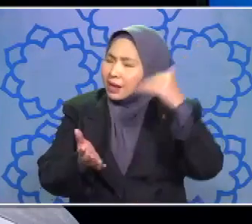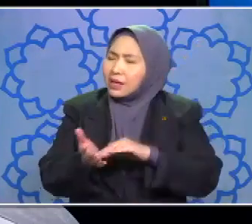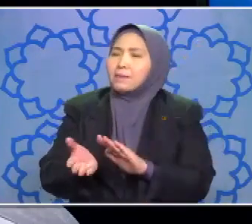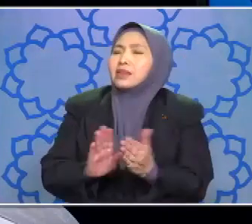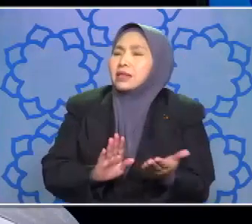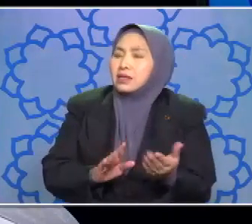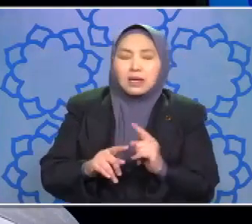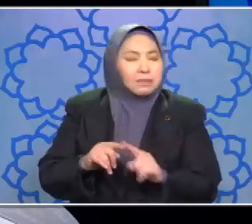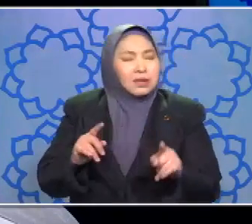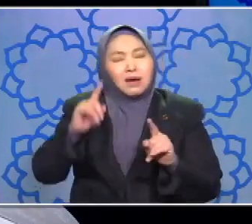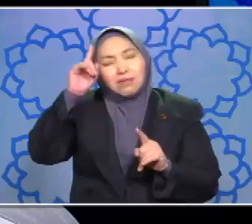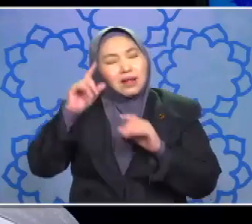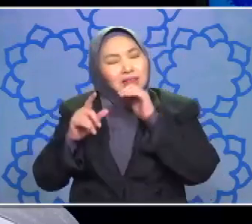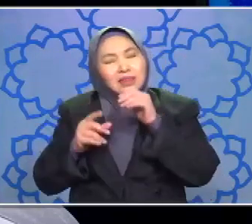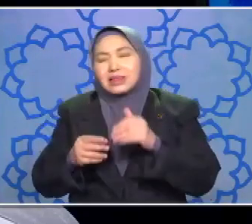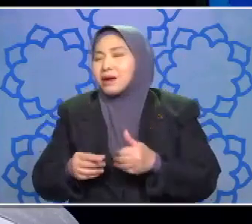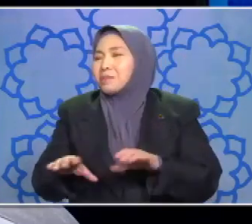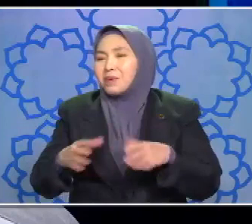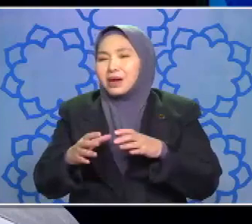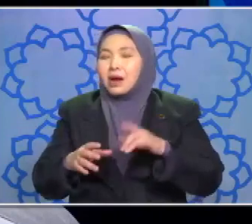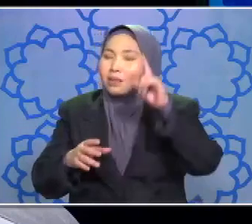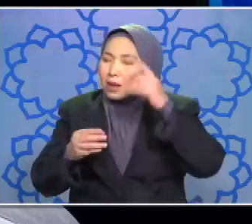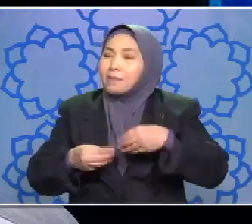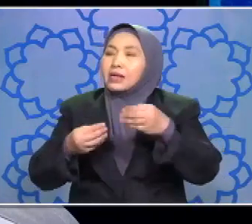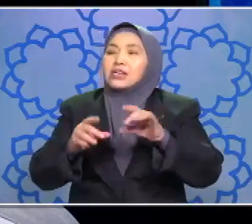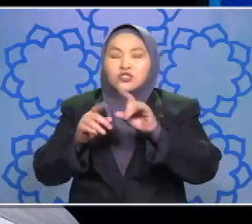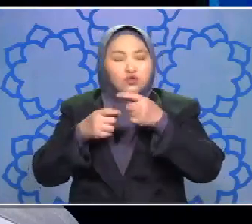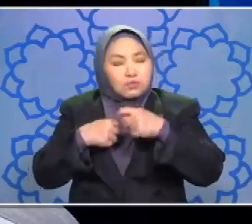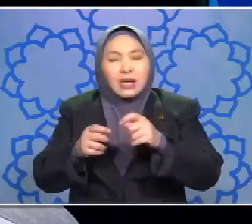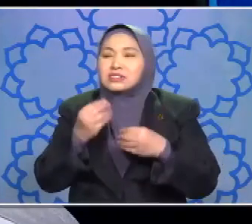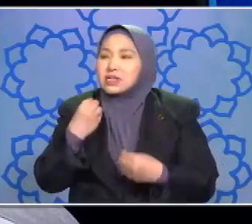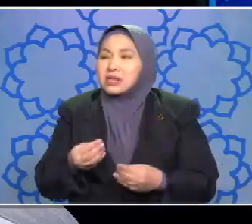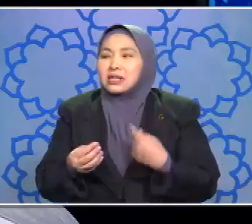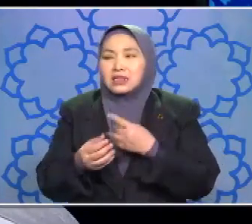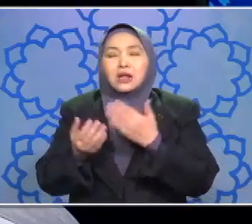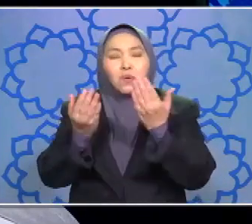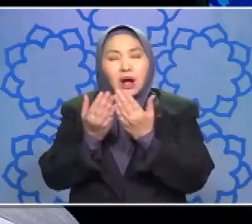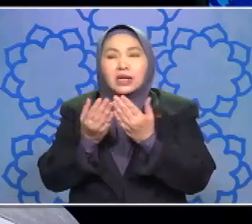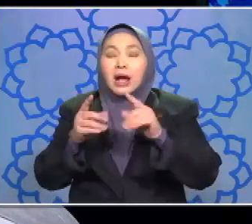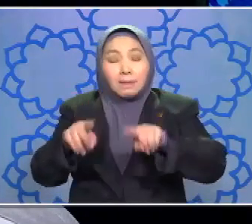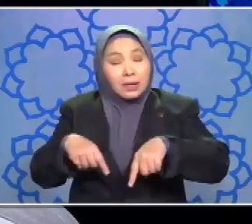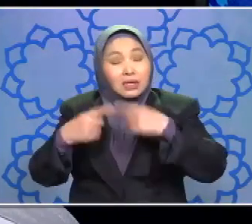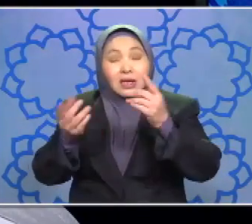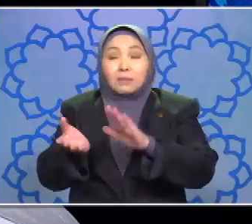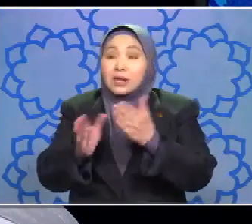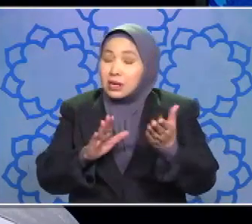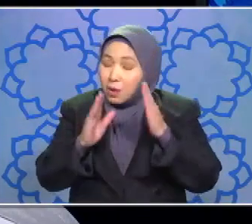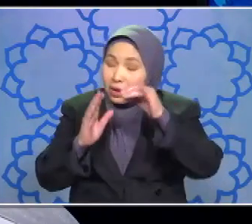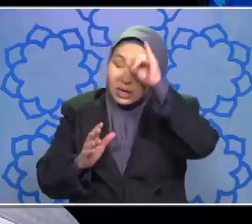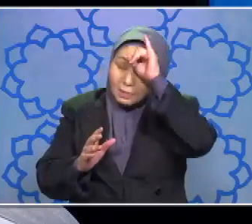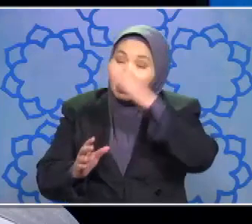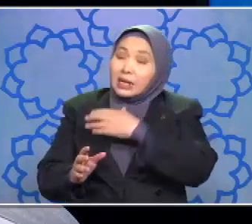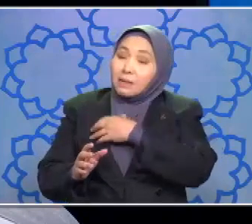daripada itu. Tetapi Allah tak buat. Allah bagi je cubaan sedikit. Kita doakan yang pergi ini, ustaz, ya, orang-orang beriman terus diampuni